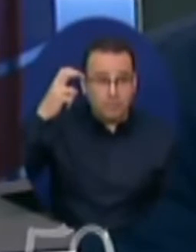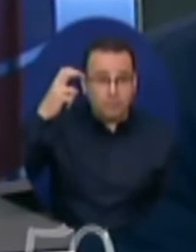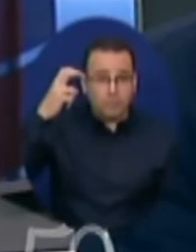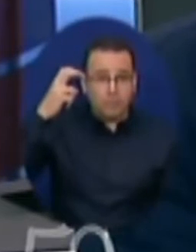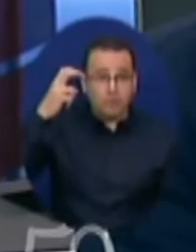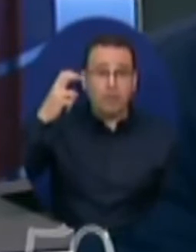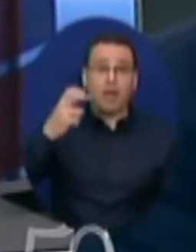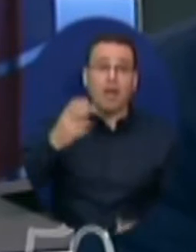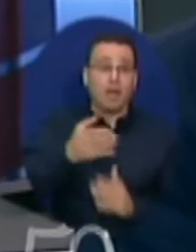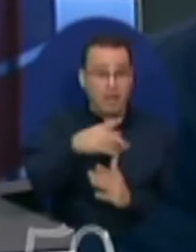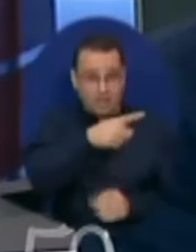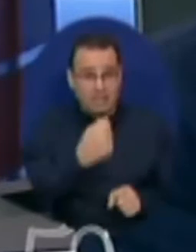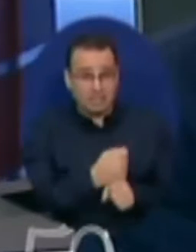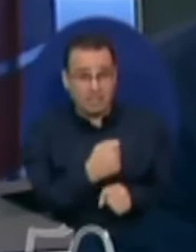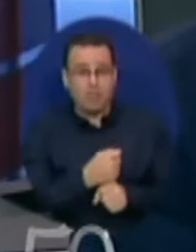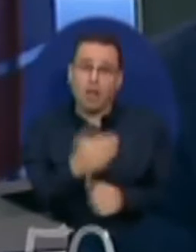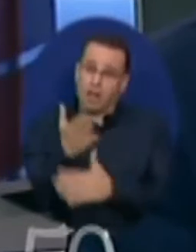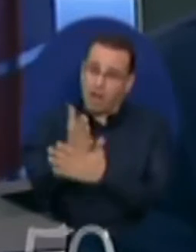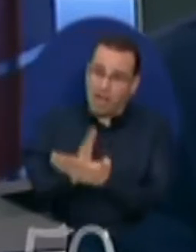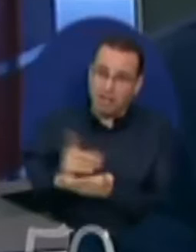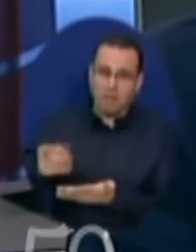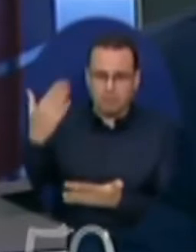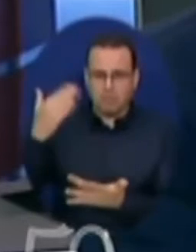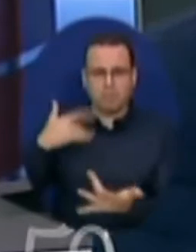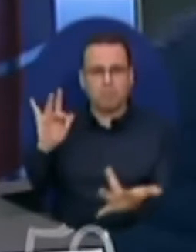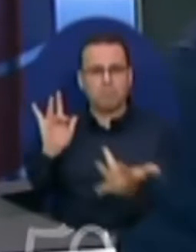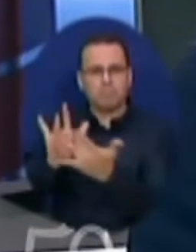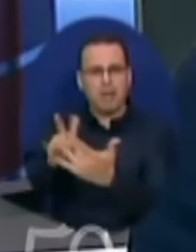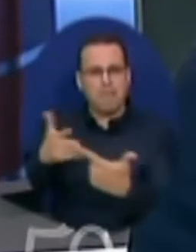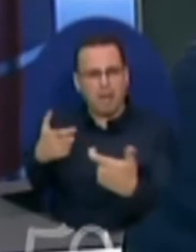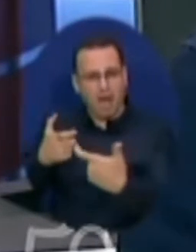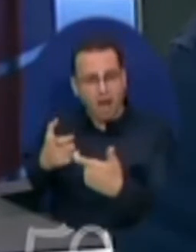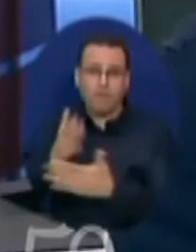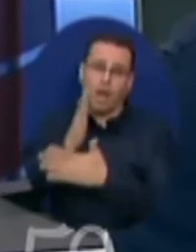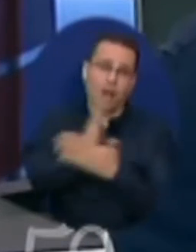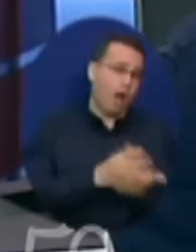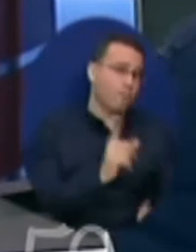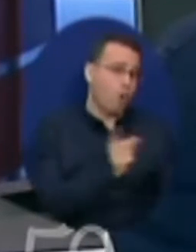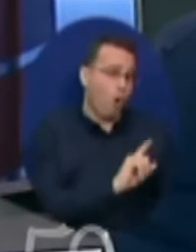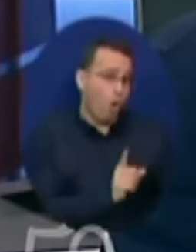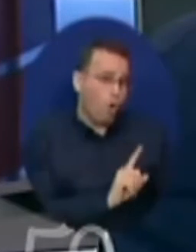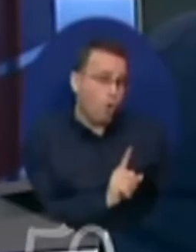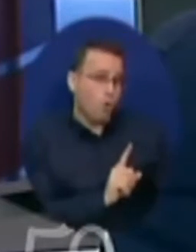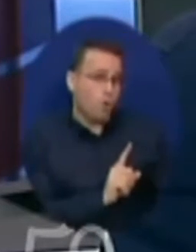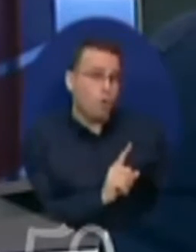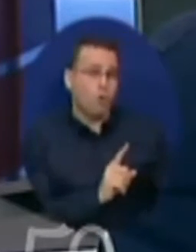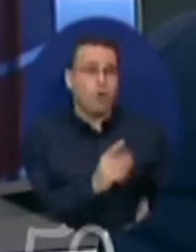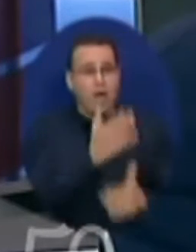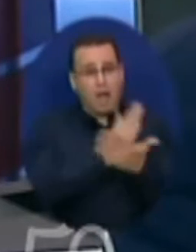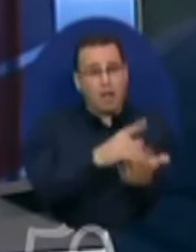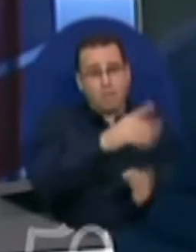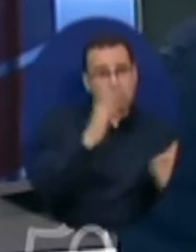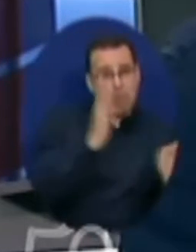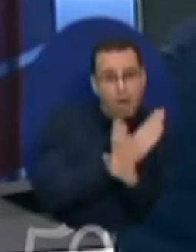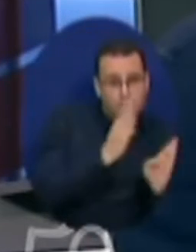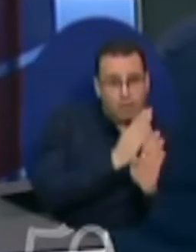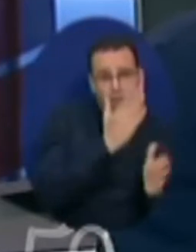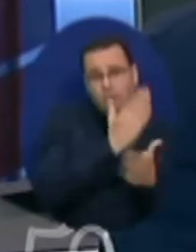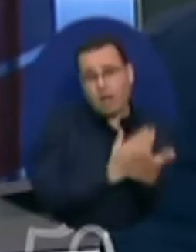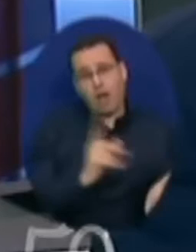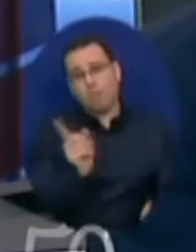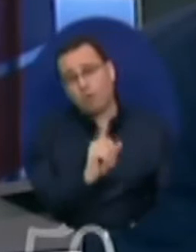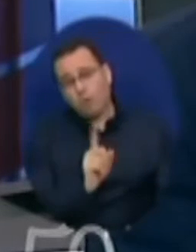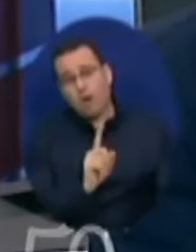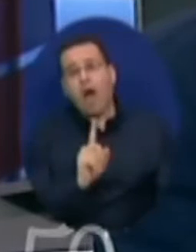זה במוסריות? חלקם בקרב וחלקם לא בקרב, חלקם הם מחבלים וחלקם לא